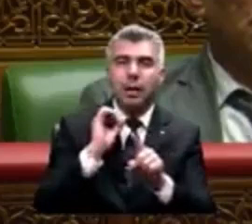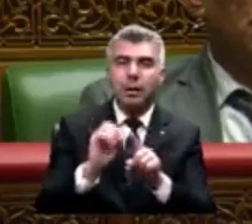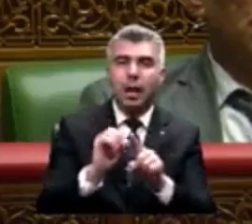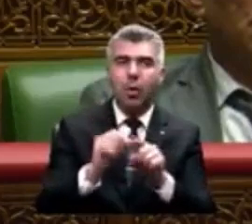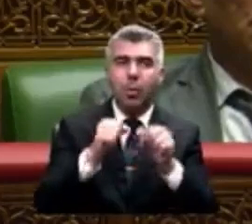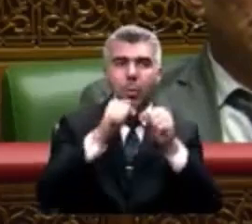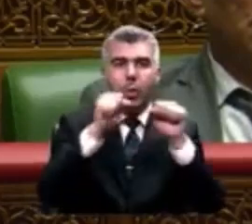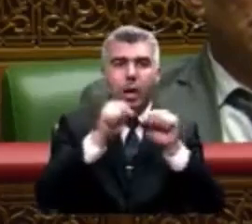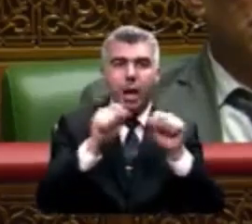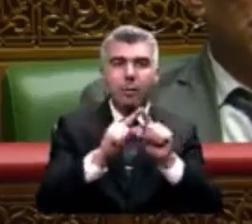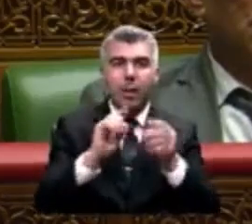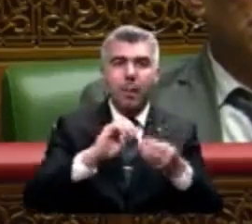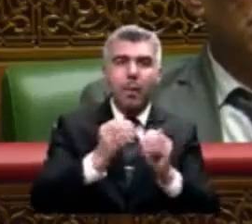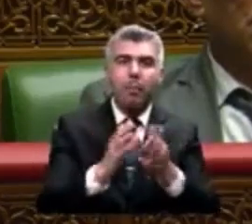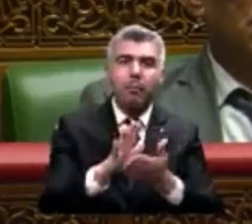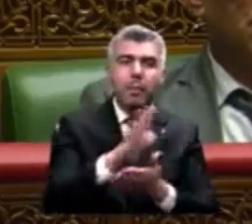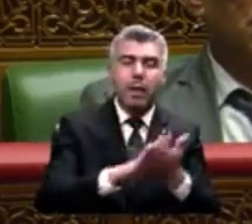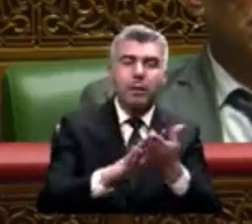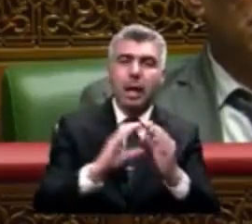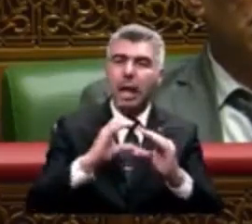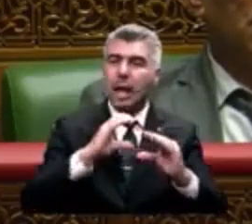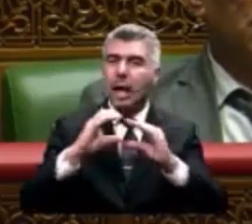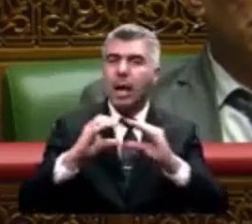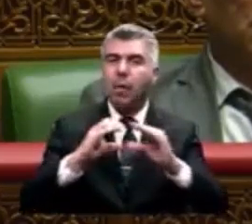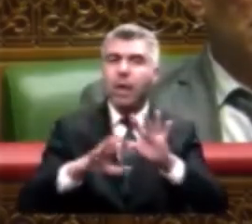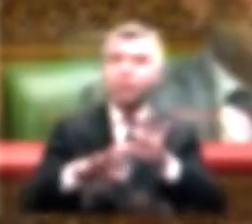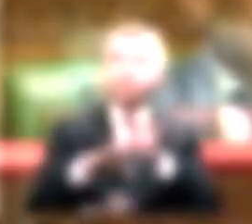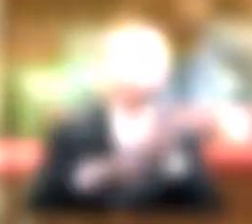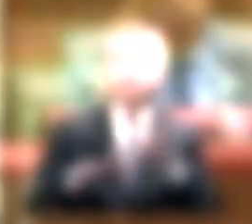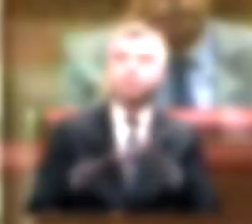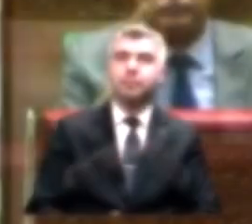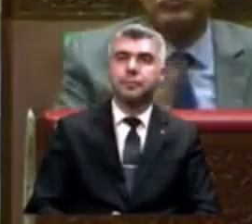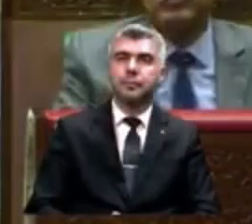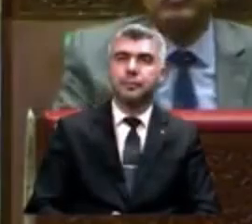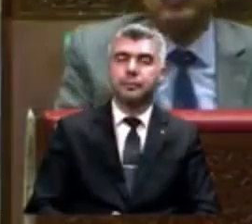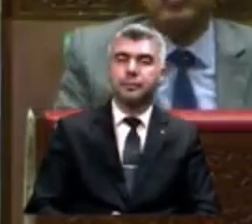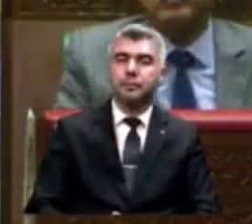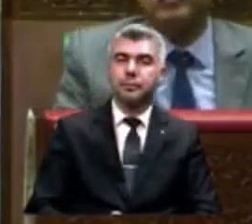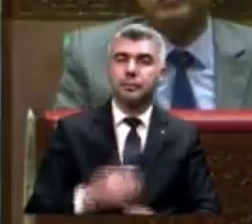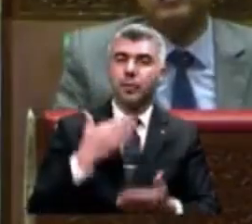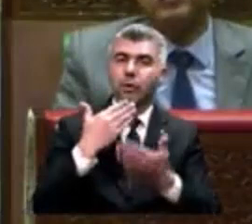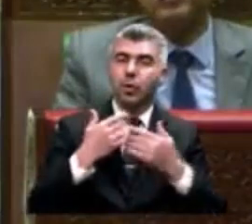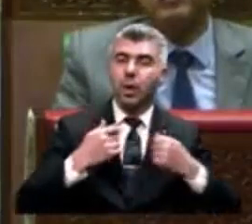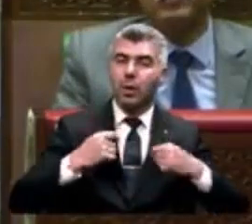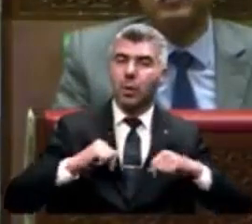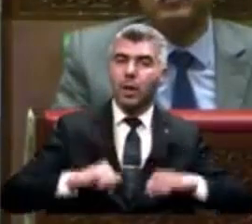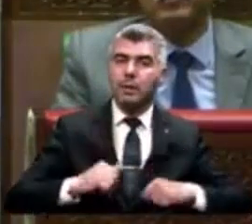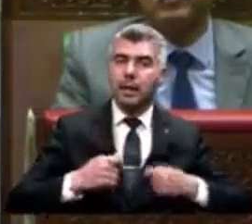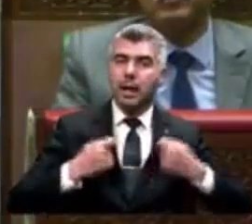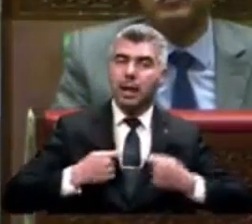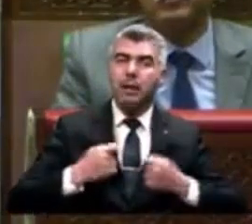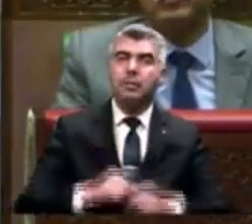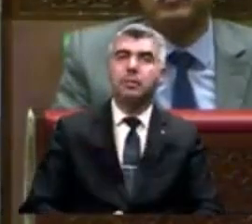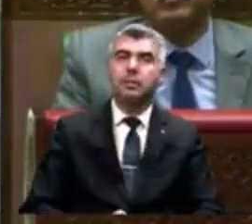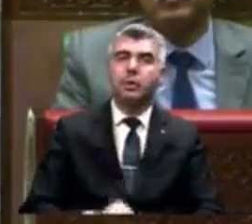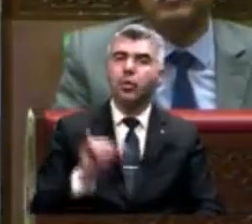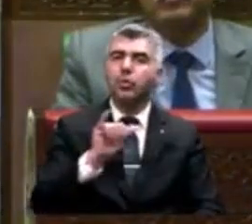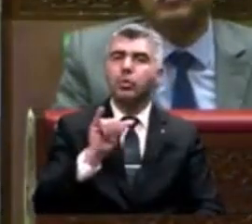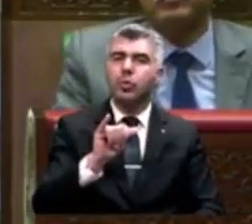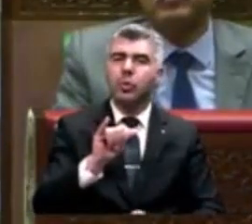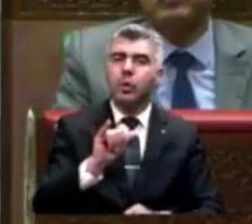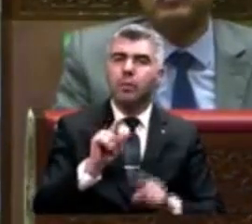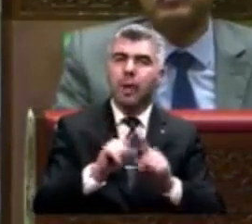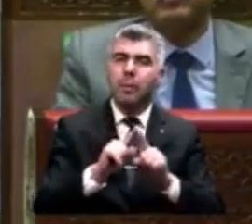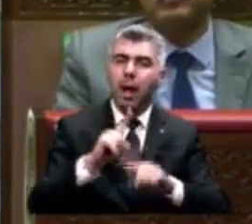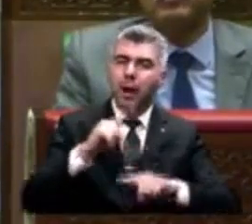الاحتقان ولتصحيح مسار الحوار الاجتماعي وفق المنهجية المتفق عليها. الرئيس، سيد الوزير، نسائلكم حول عدم احترام